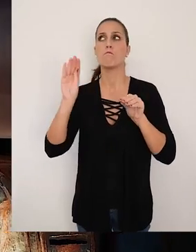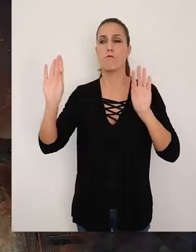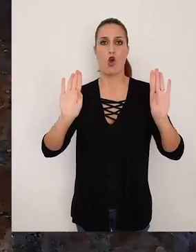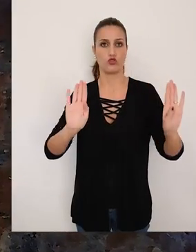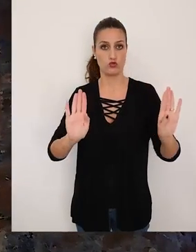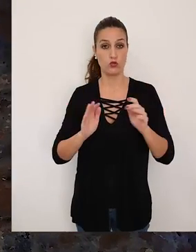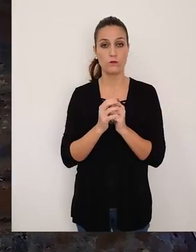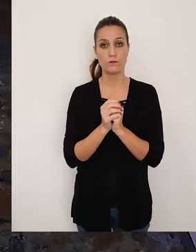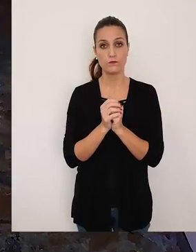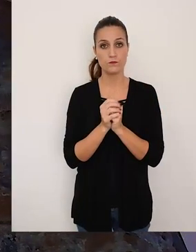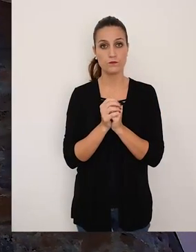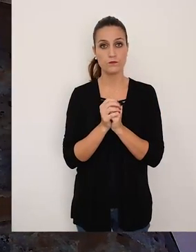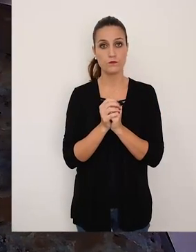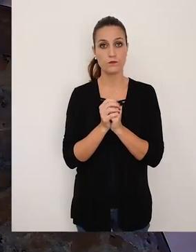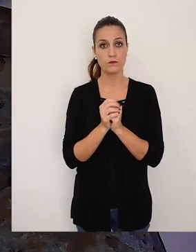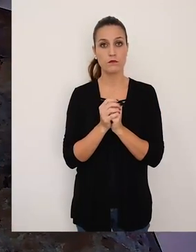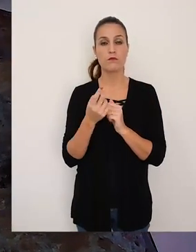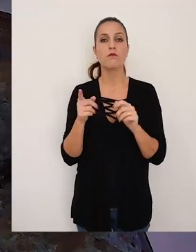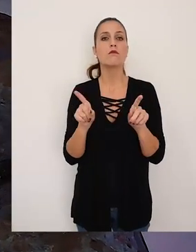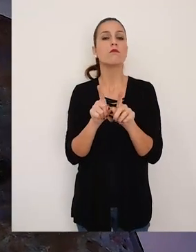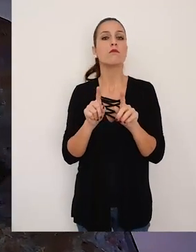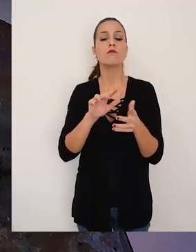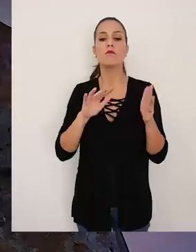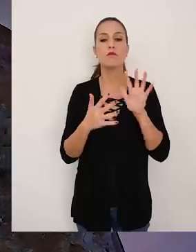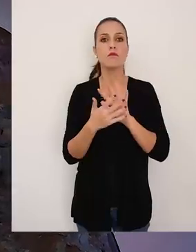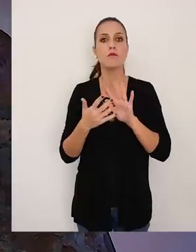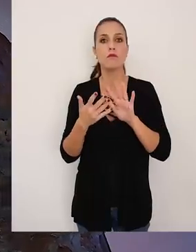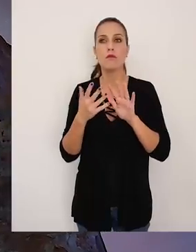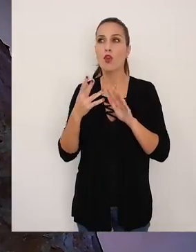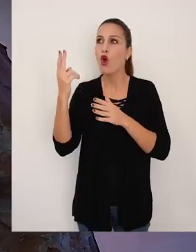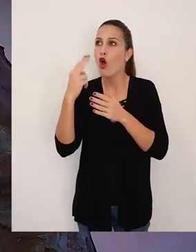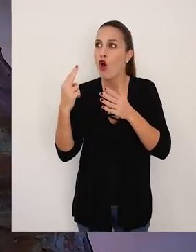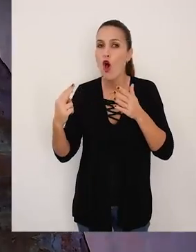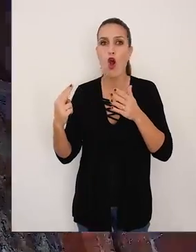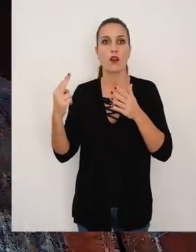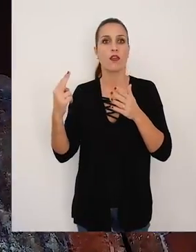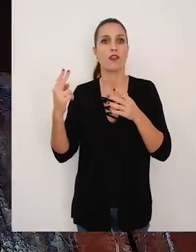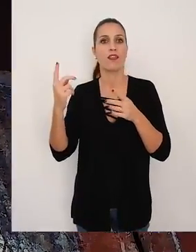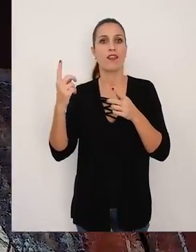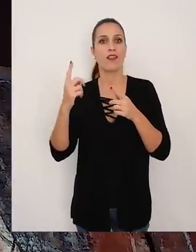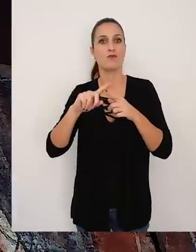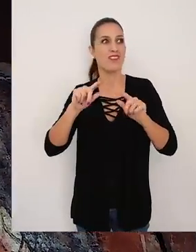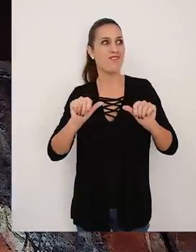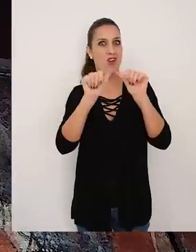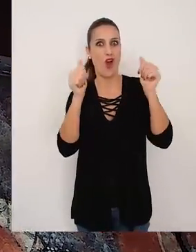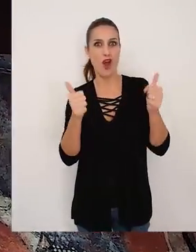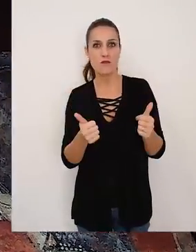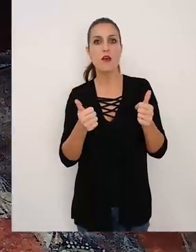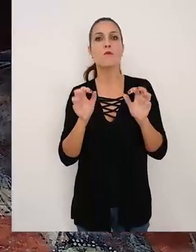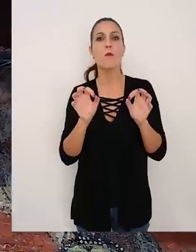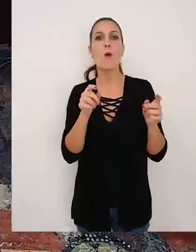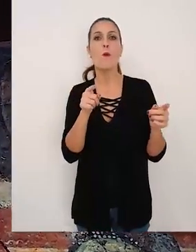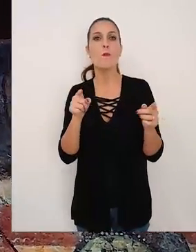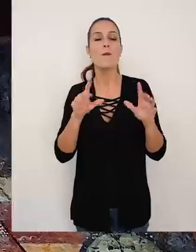È un immergersi nei colori e nelle forme tipiche del mondo di Bisanzio, che qui per secoli hanno animato il contesto della